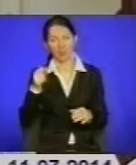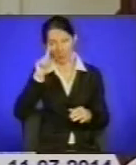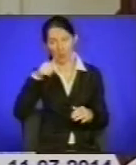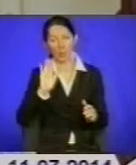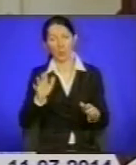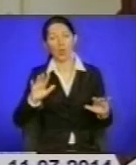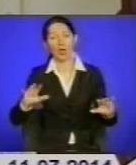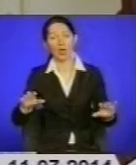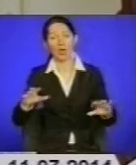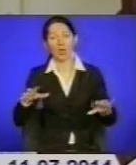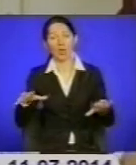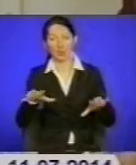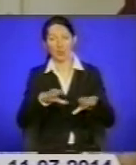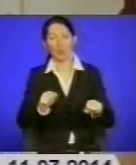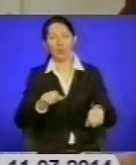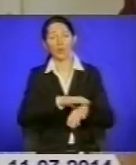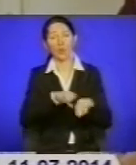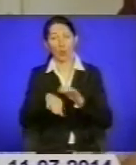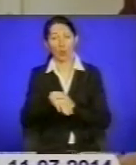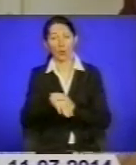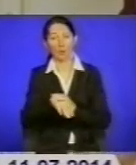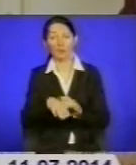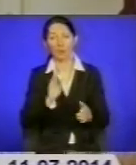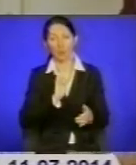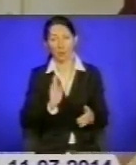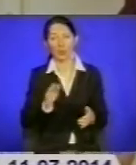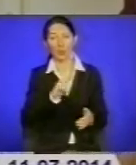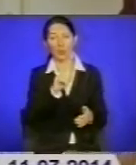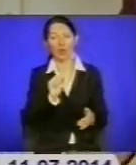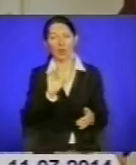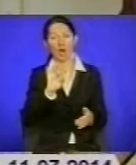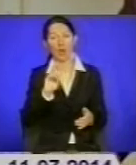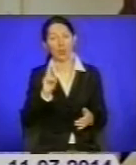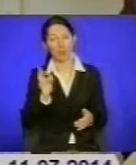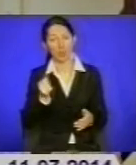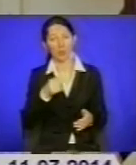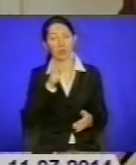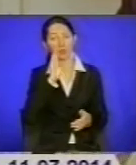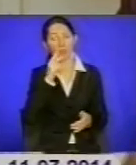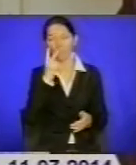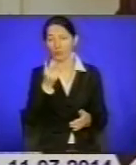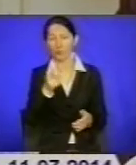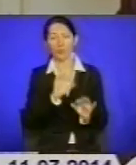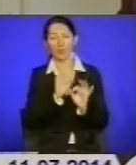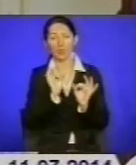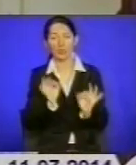перебуваючи в заручниках, вона продемонструвала справжній, сильний, бойовий український дух. Дух